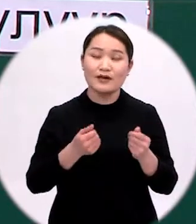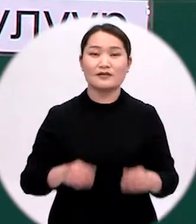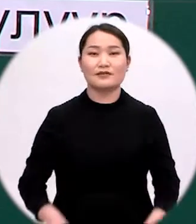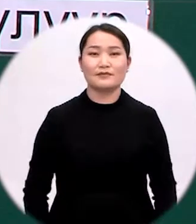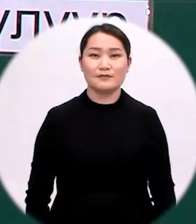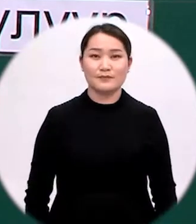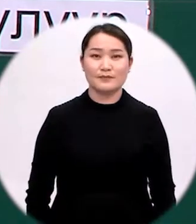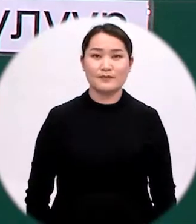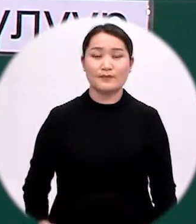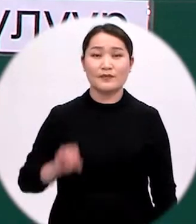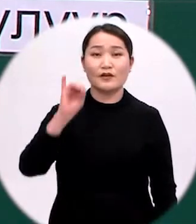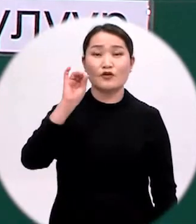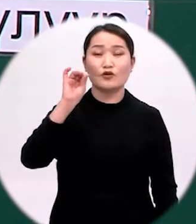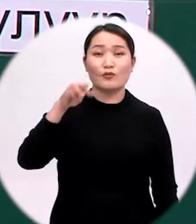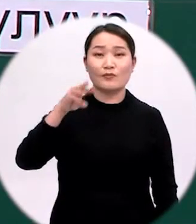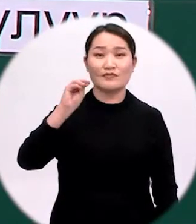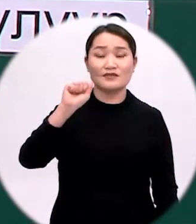зүйлсийг илэрхийлж байна. Юм жав.